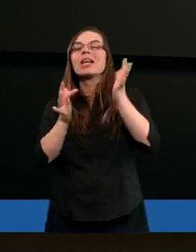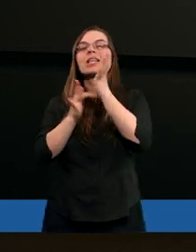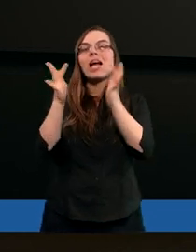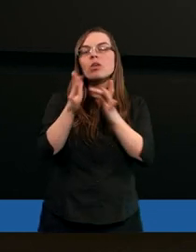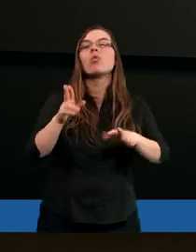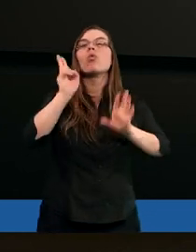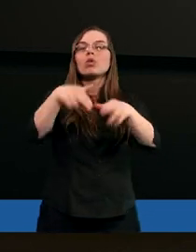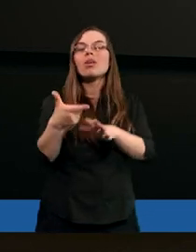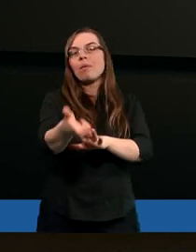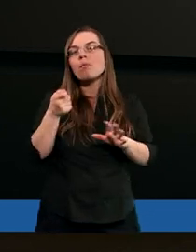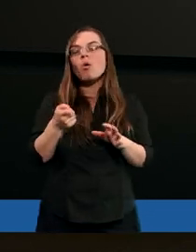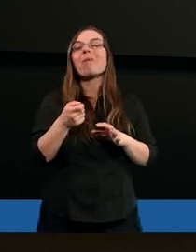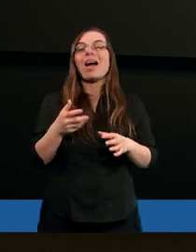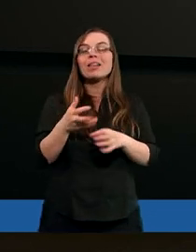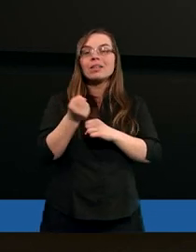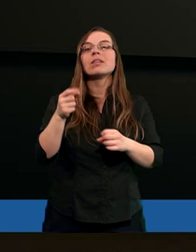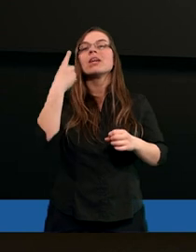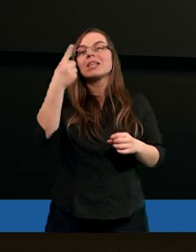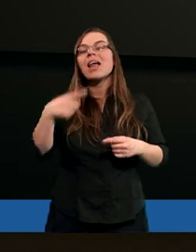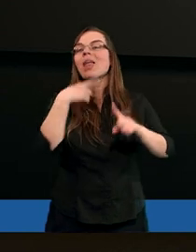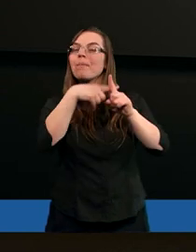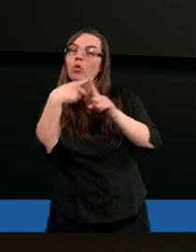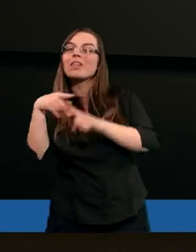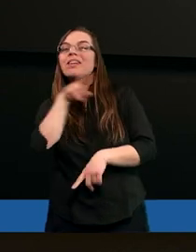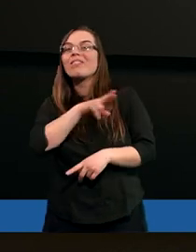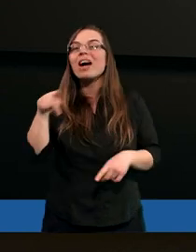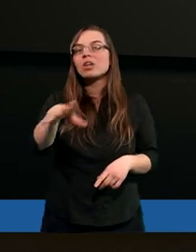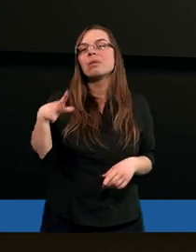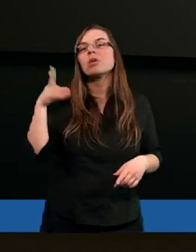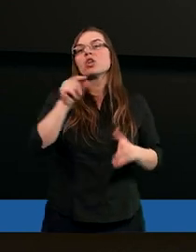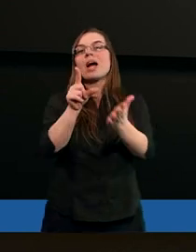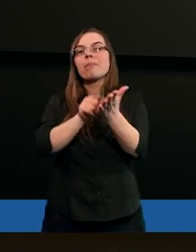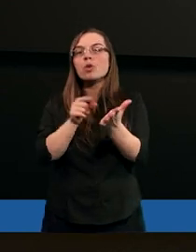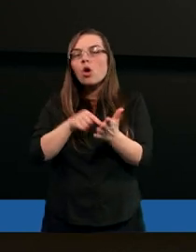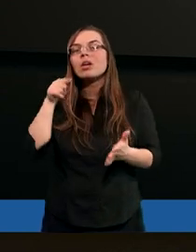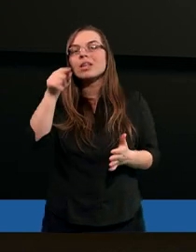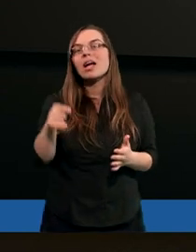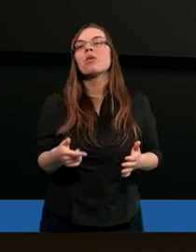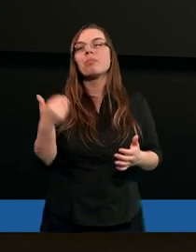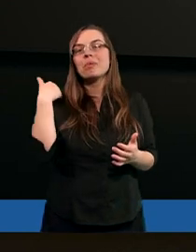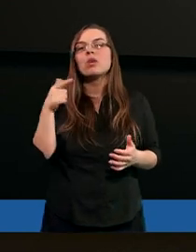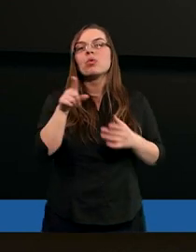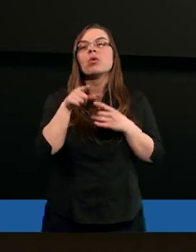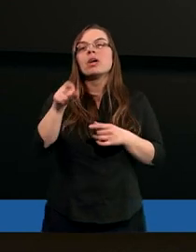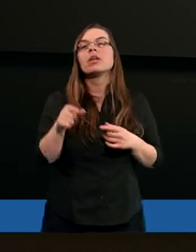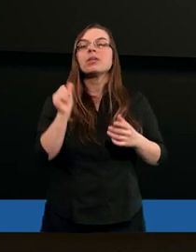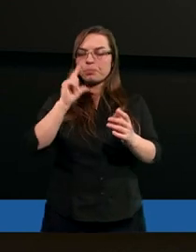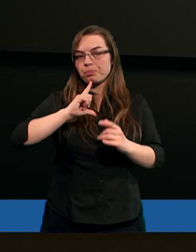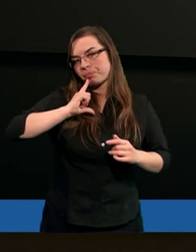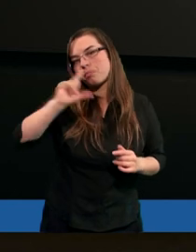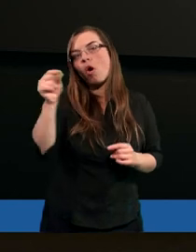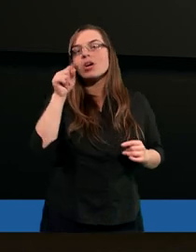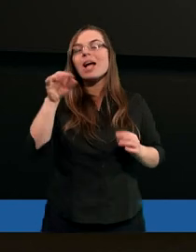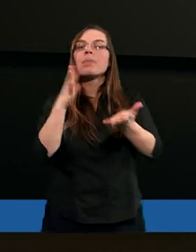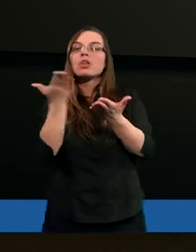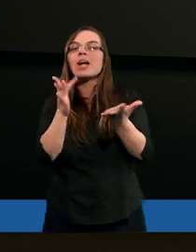pojmany, no to chociaż jedna pozytywna tam rzecz, że Piotr tam, Jan też był, Piotr poszedł